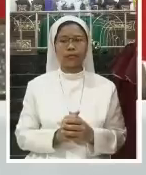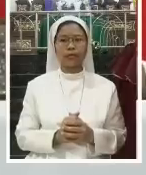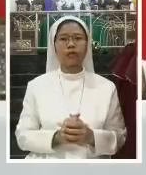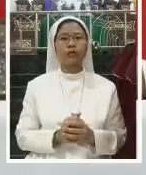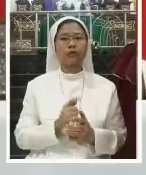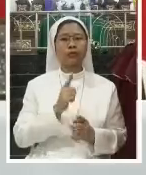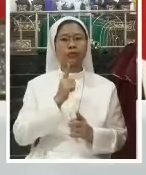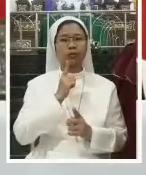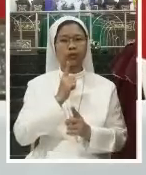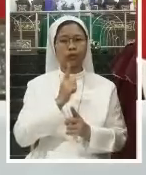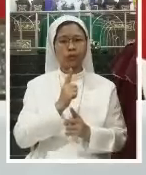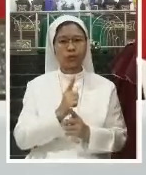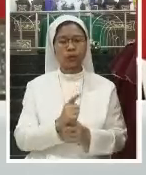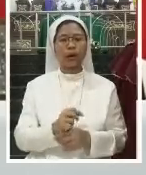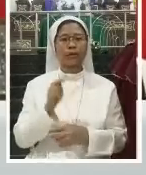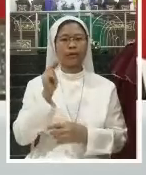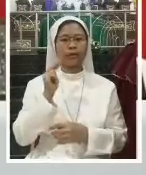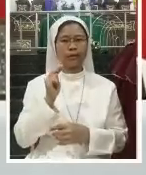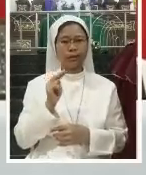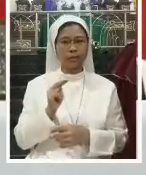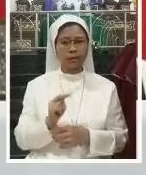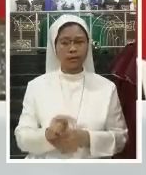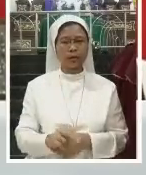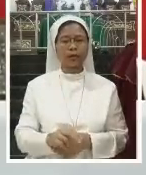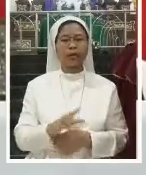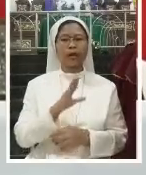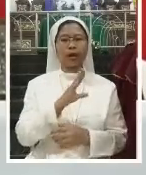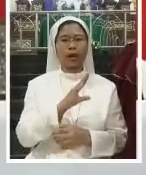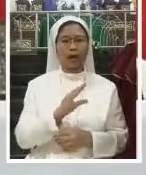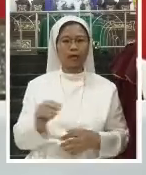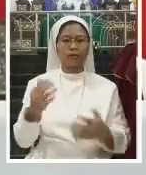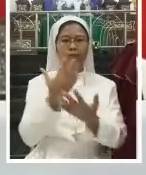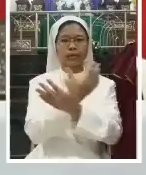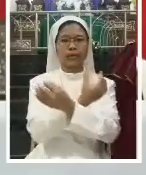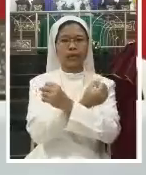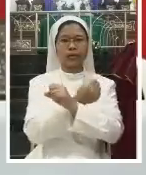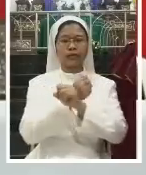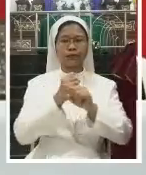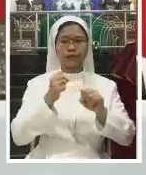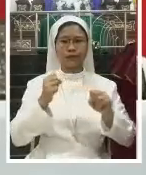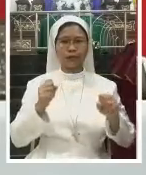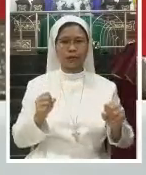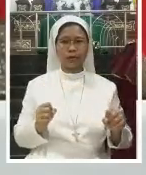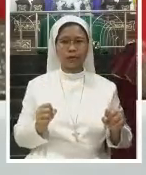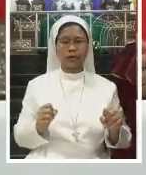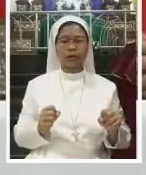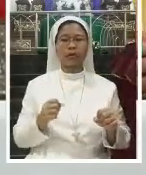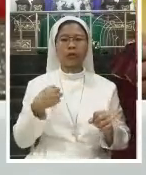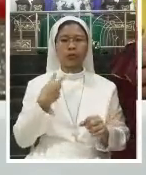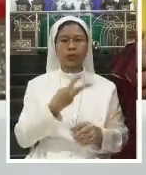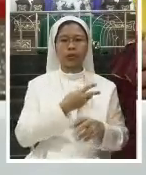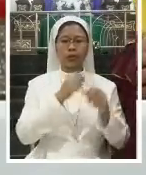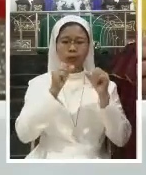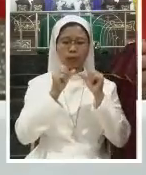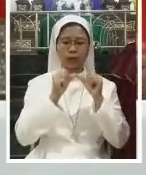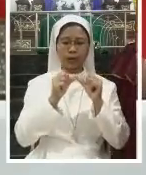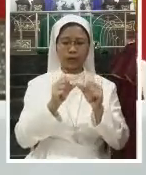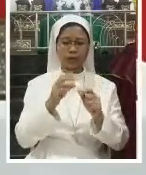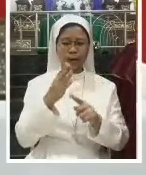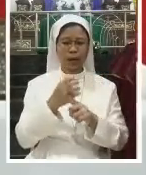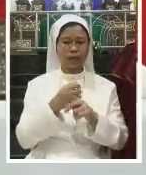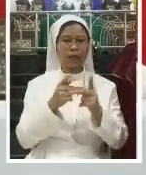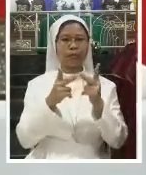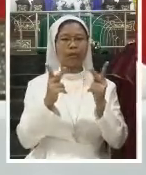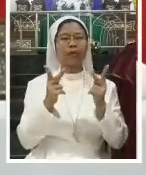dapat. Totoong maninigaw asin dapat, matanos asin nakaliligtas. Nadanay asin minsan sa